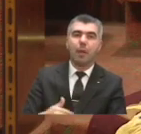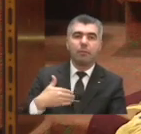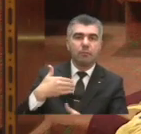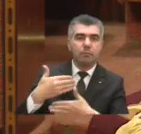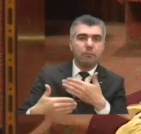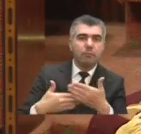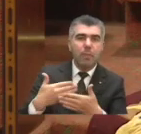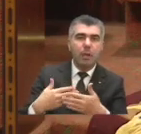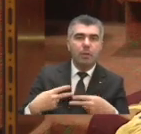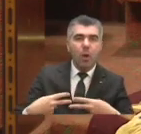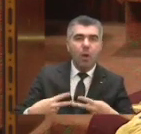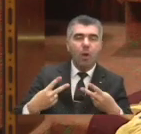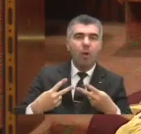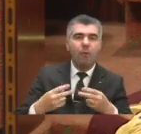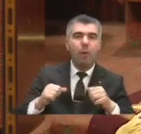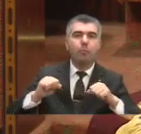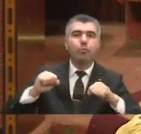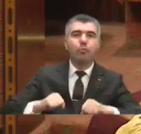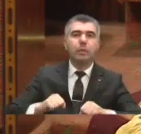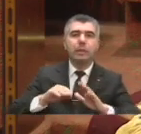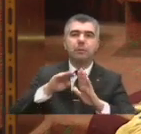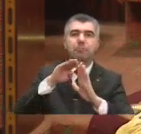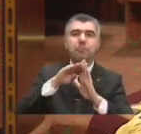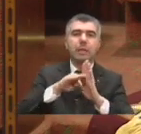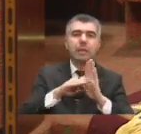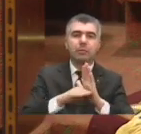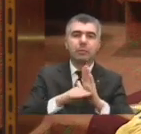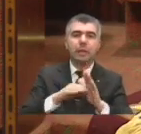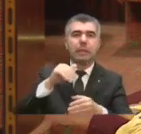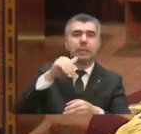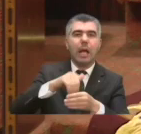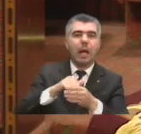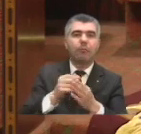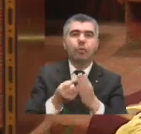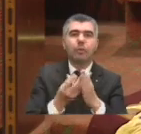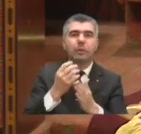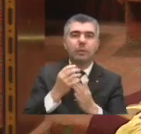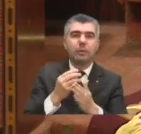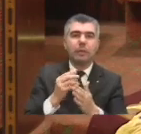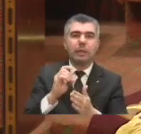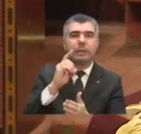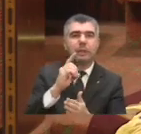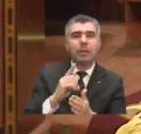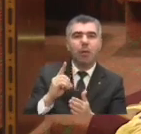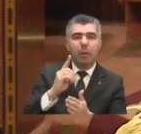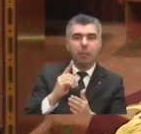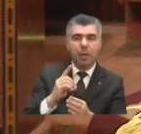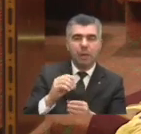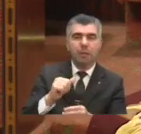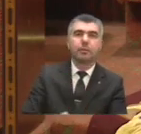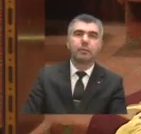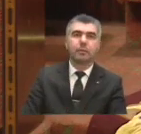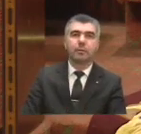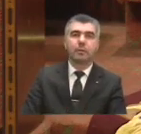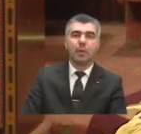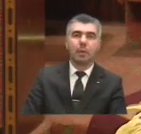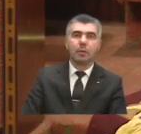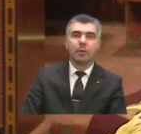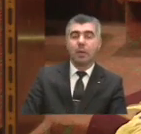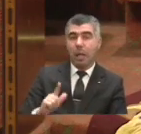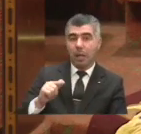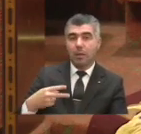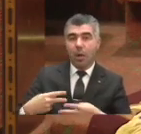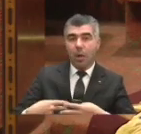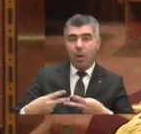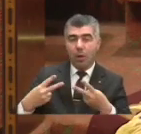تم أول مجلس إداري في السنة الماضية في شهر دجنبر. فكان طرح عروض